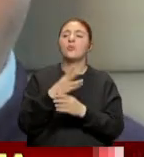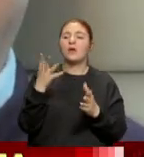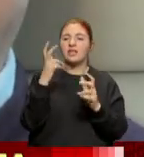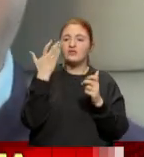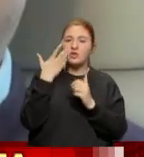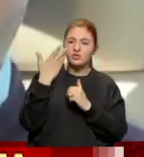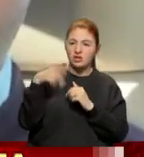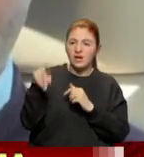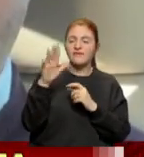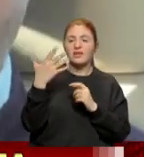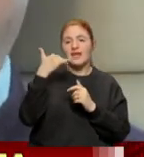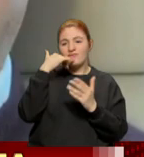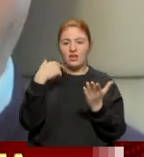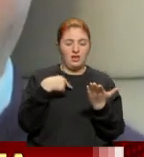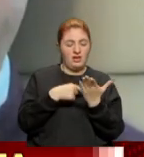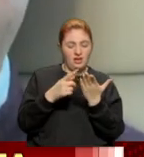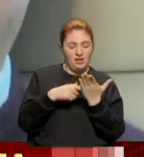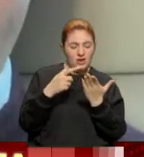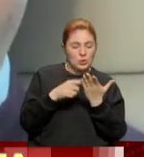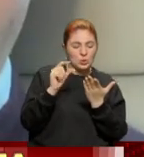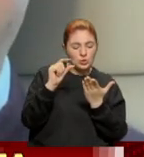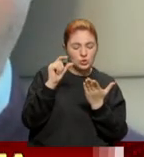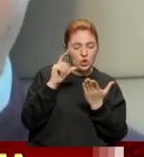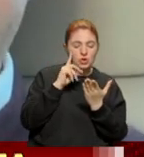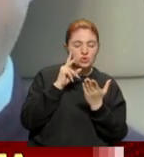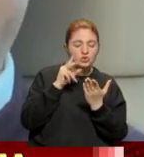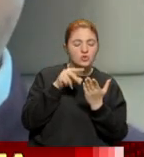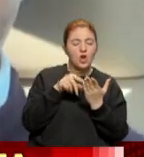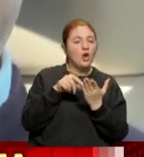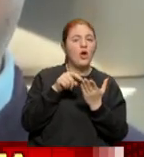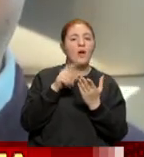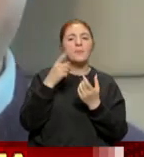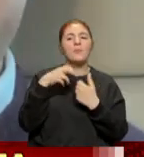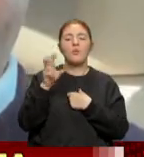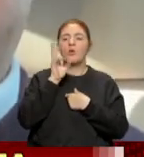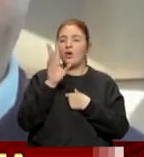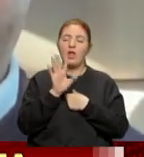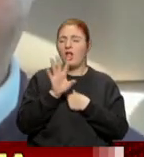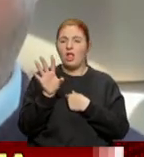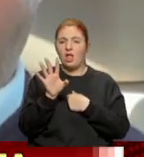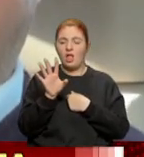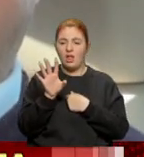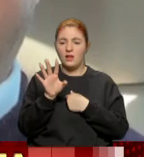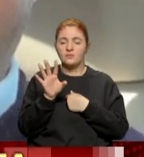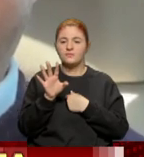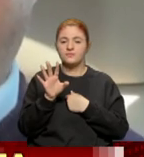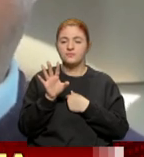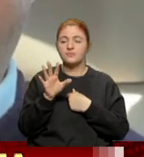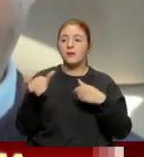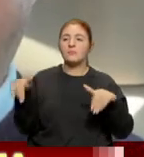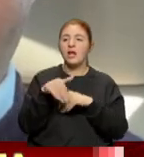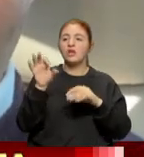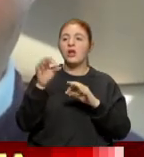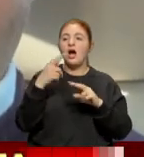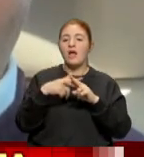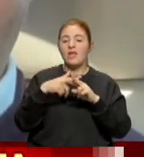televizyon ekranlarında ya da cep telefonunun ekranlarında küçük karelerden olayın sadece bir kısmını görebiliyorsunuz. Mahallelerin